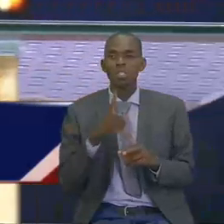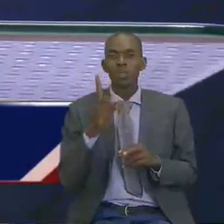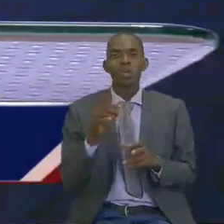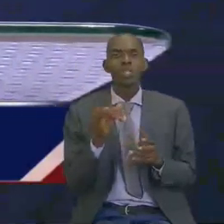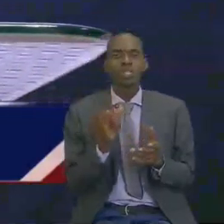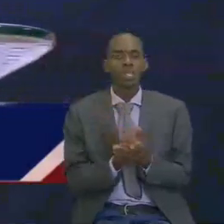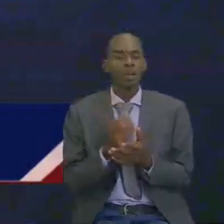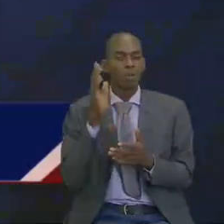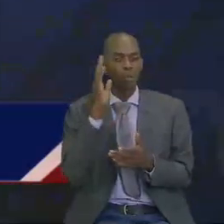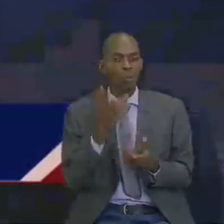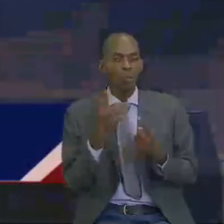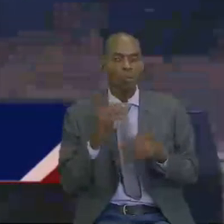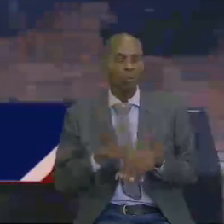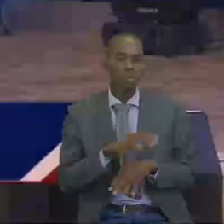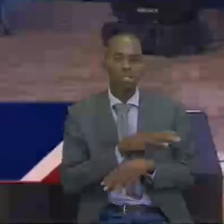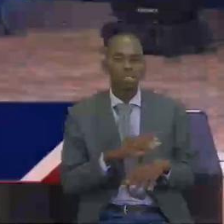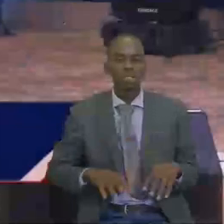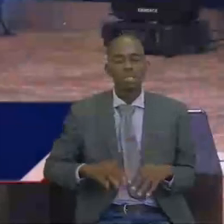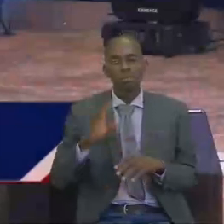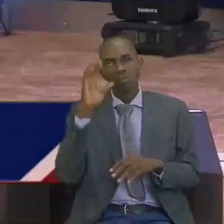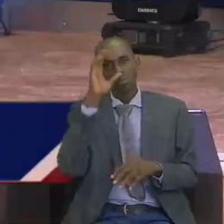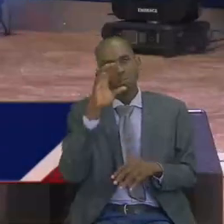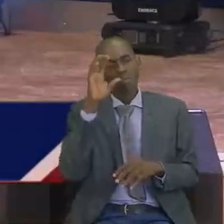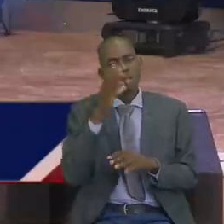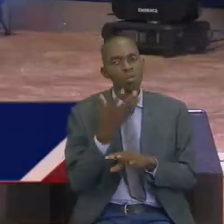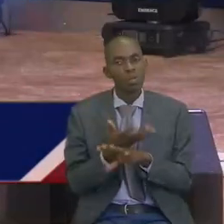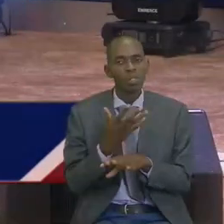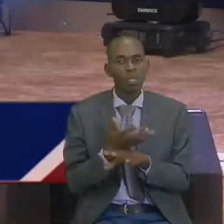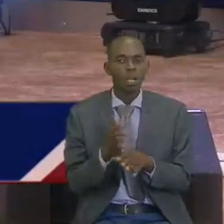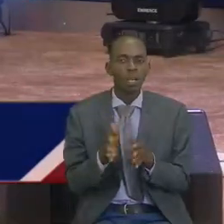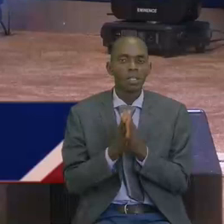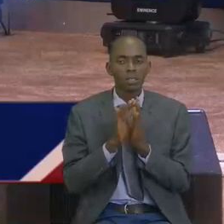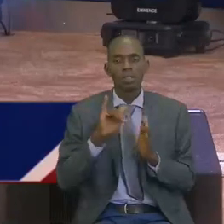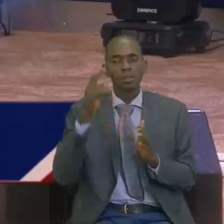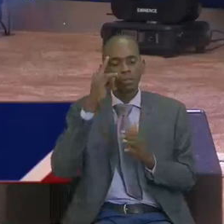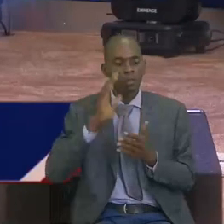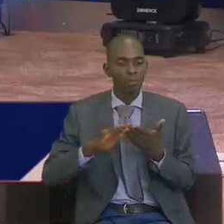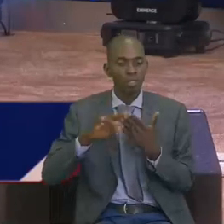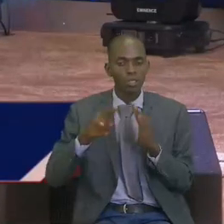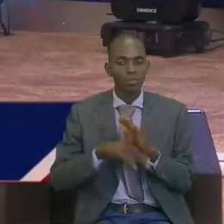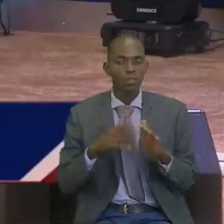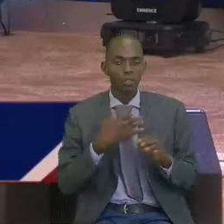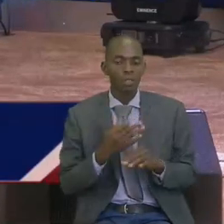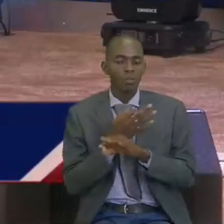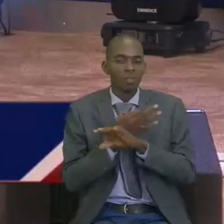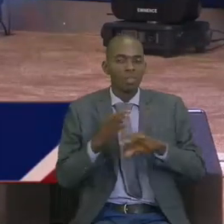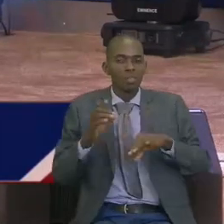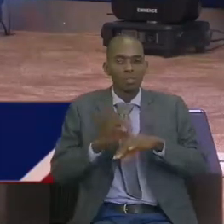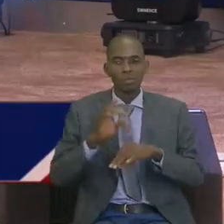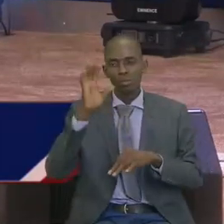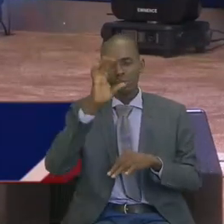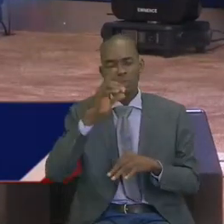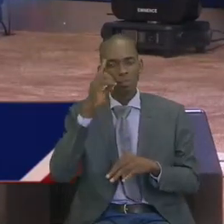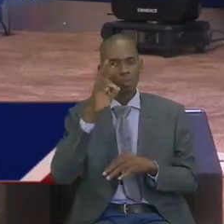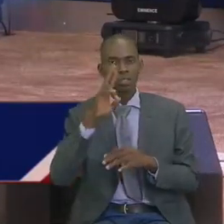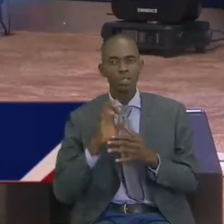qui tombera sur Christ, celui qui cherche le pardon et l'affranchissement, la réconciliation et la